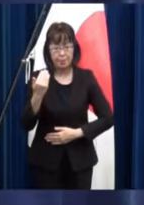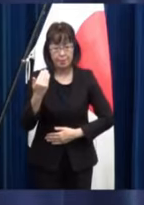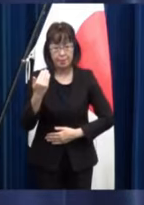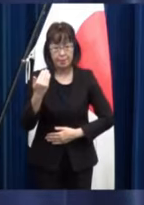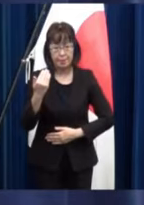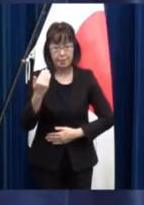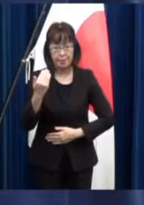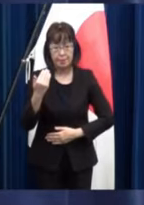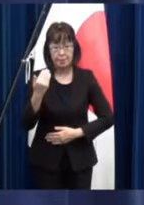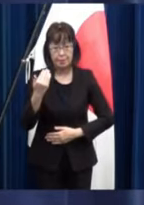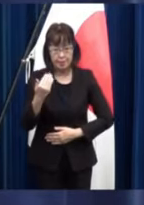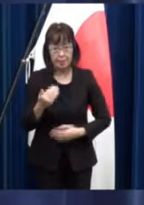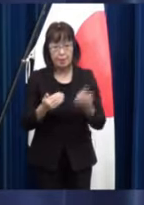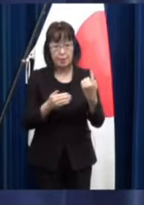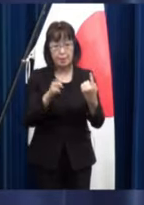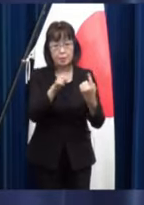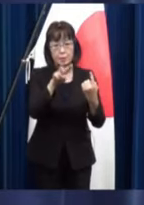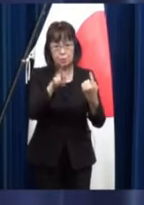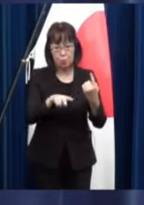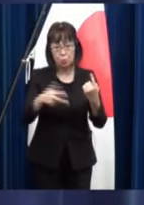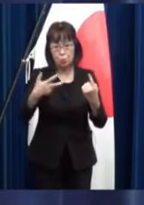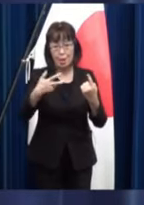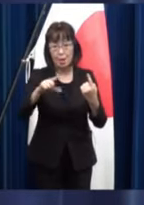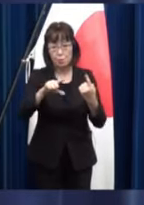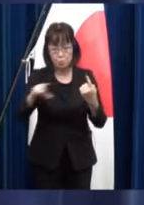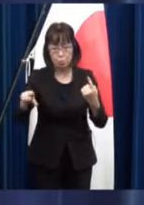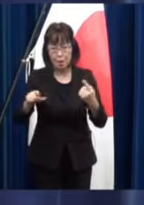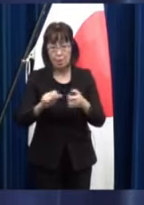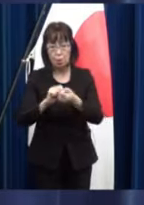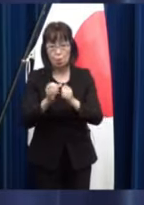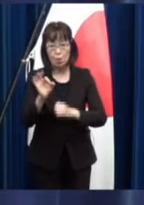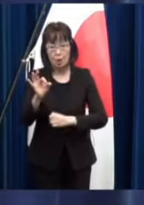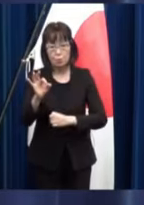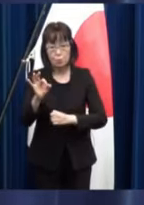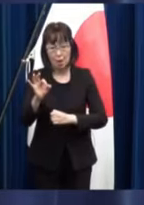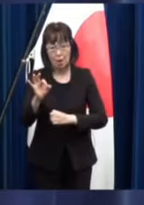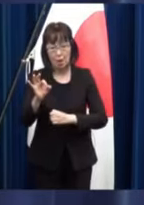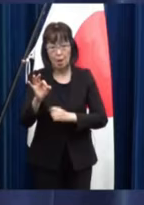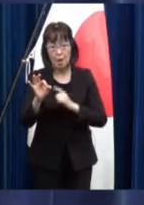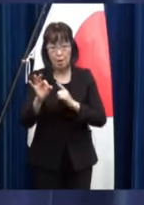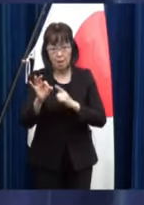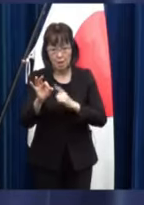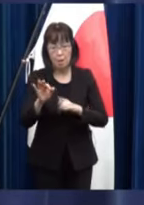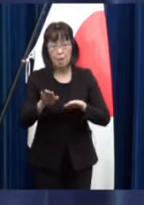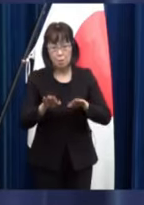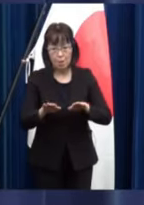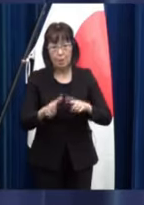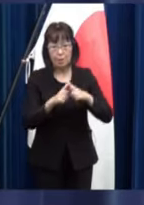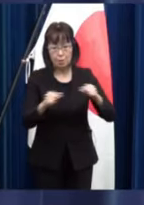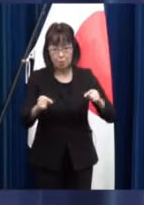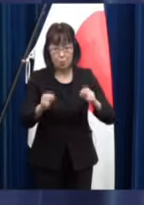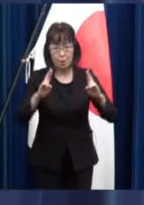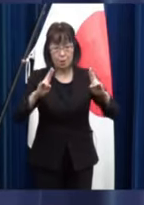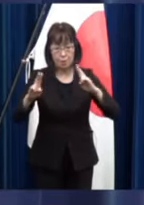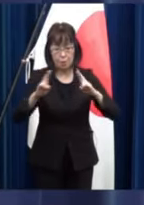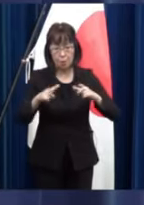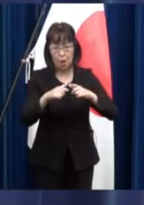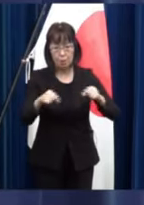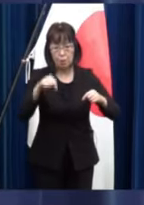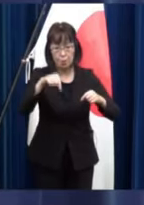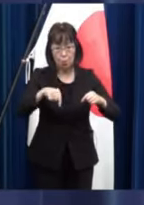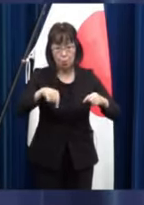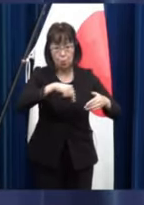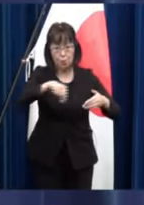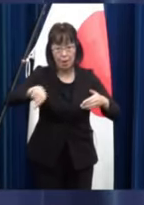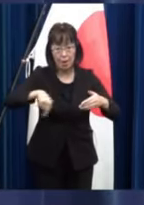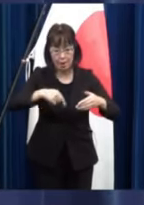には1ドル70円台、株価は8000円だった企業が8000台で、企業が日本で経済活動を行えるような状